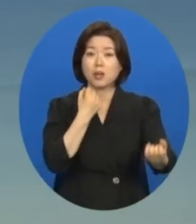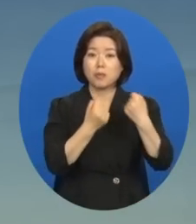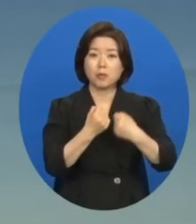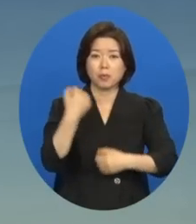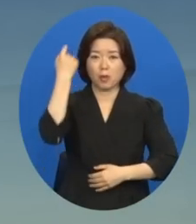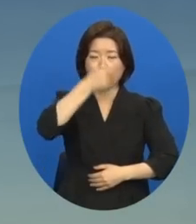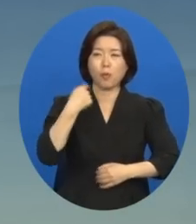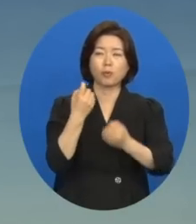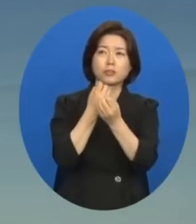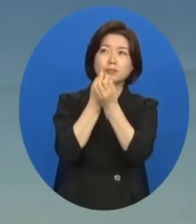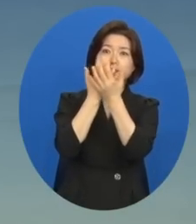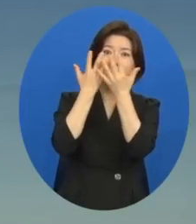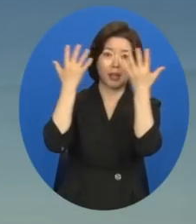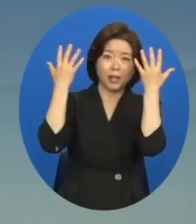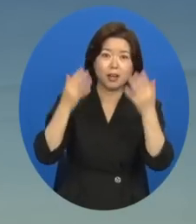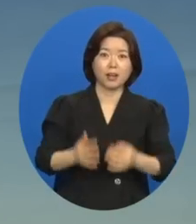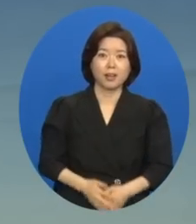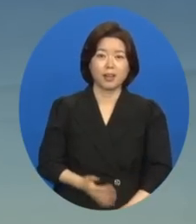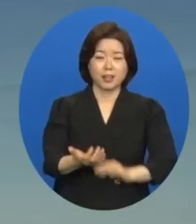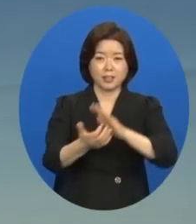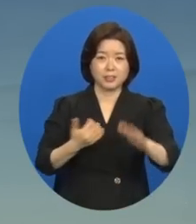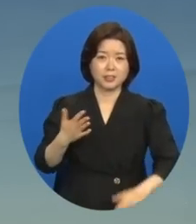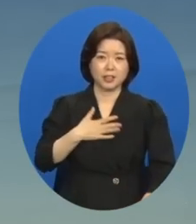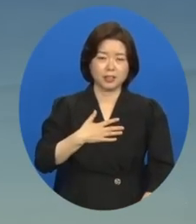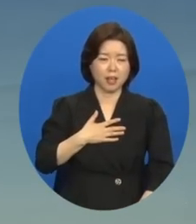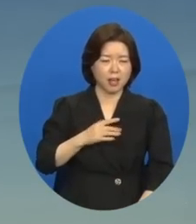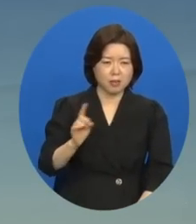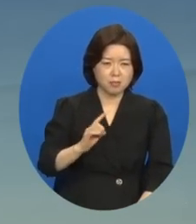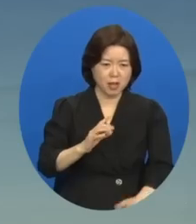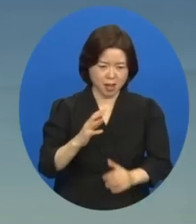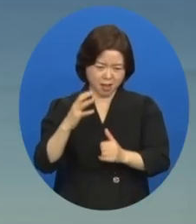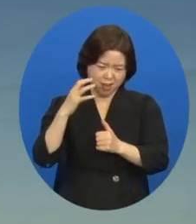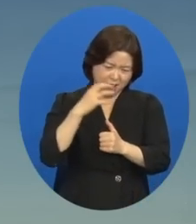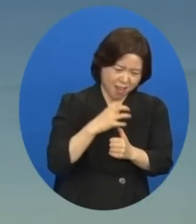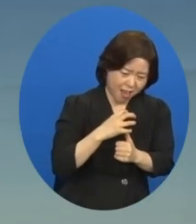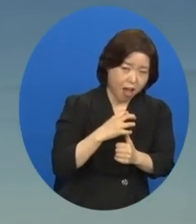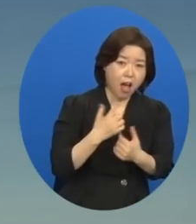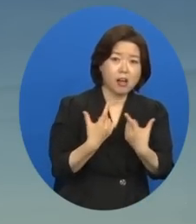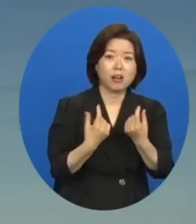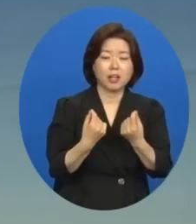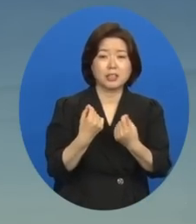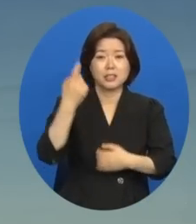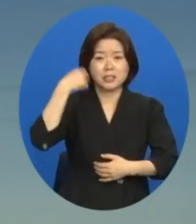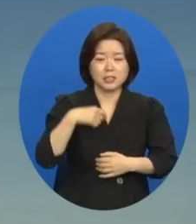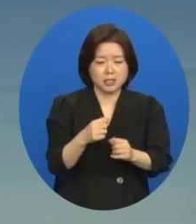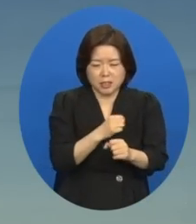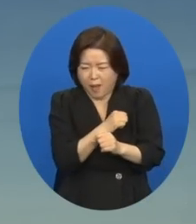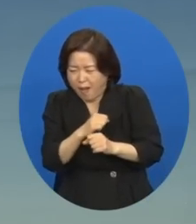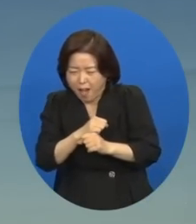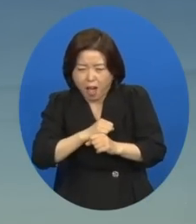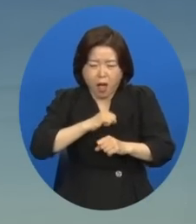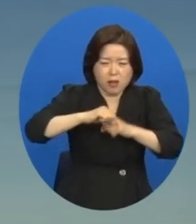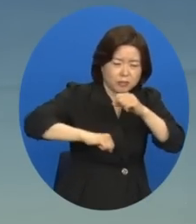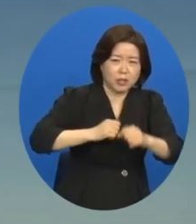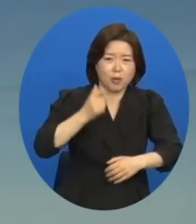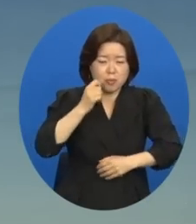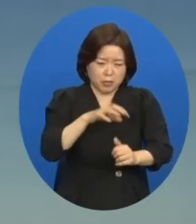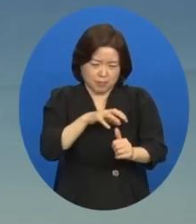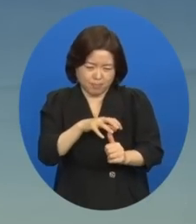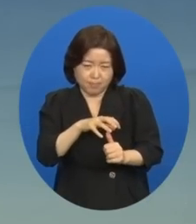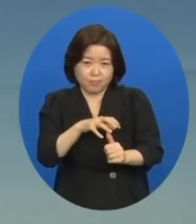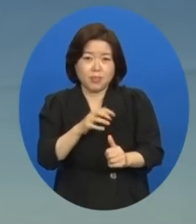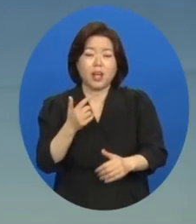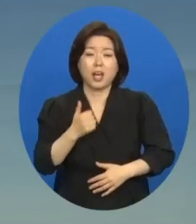얼굴이 바뀌고 그전까지는 나를 뭔가가 꽉 사로잡은 것 같아서 움직일 수가 없고 빠져나올 수